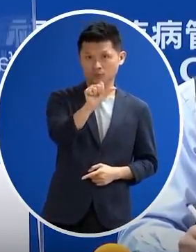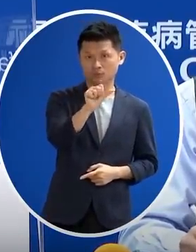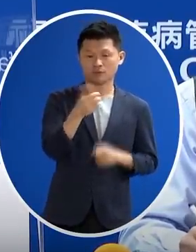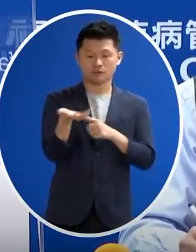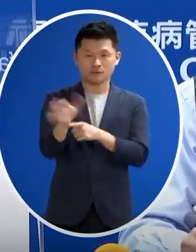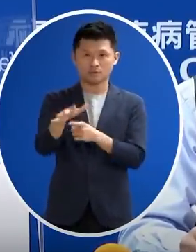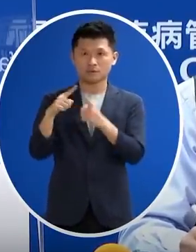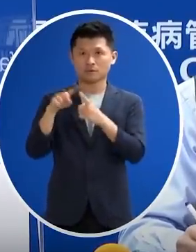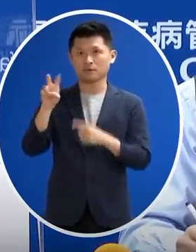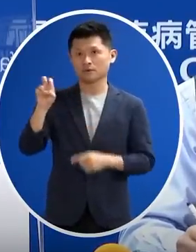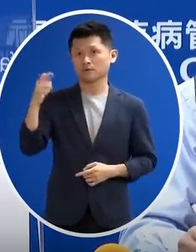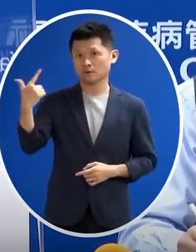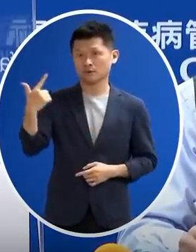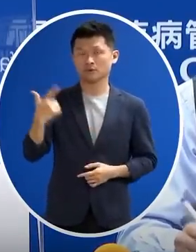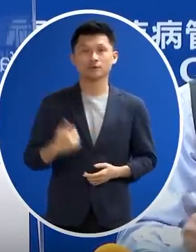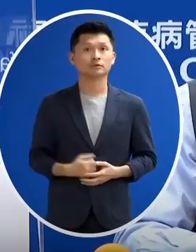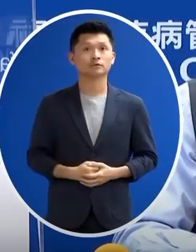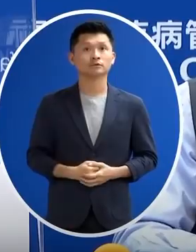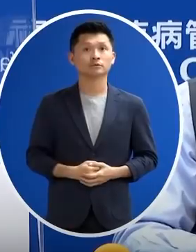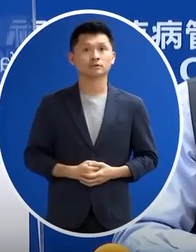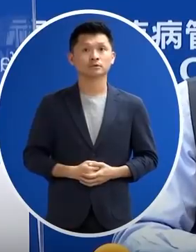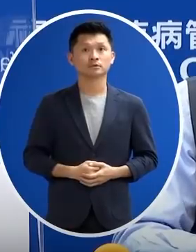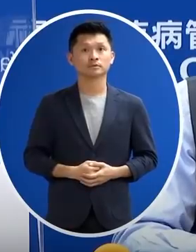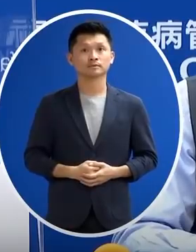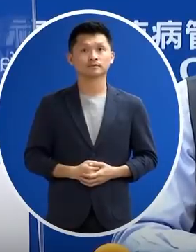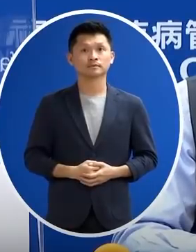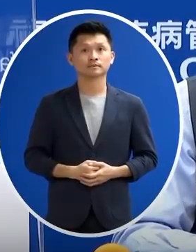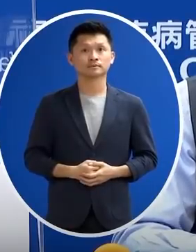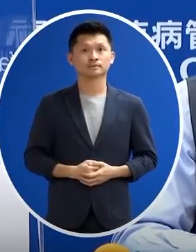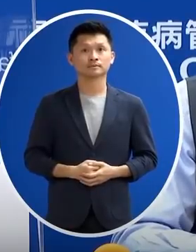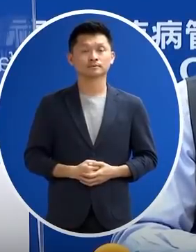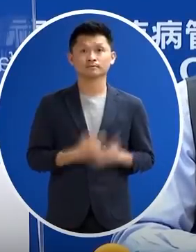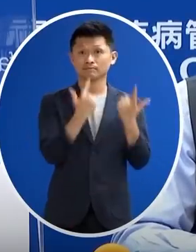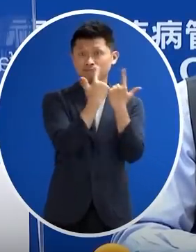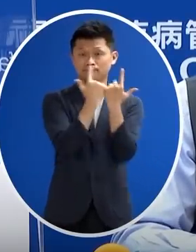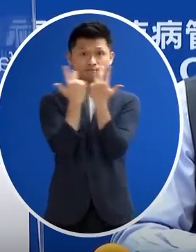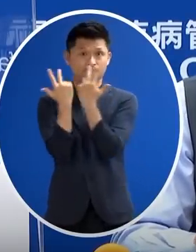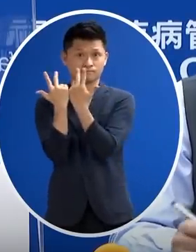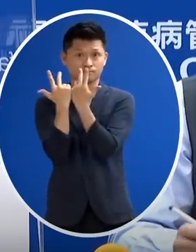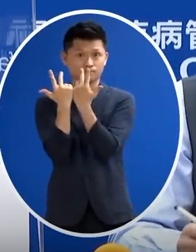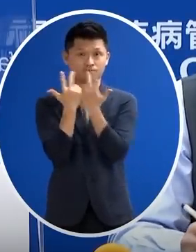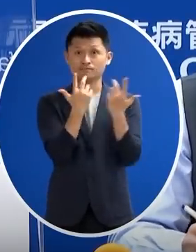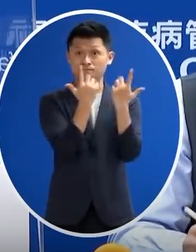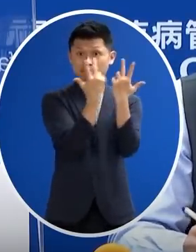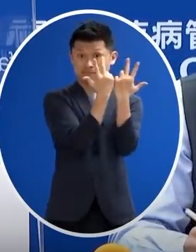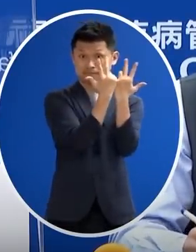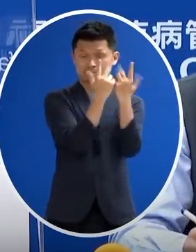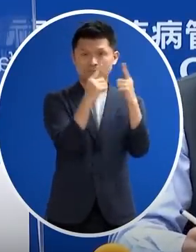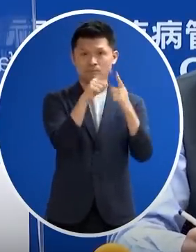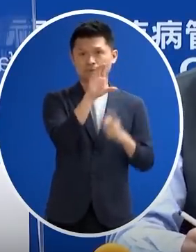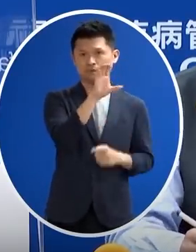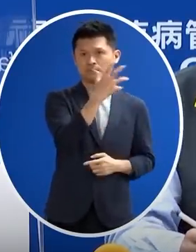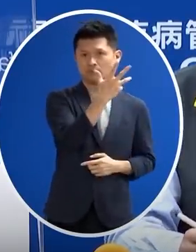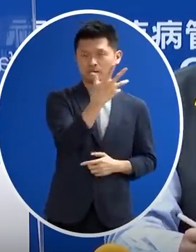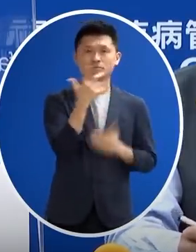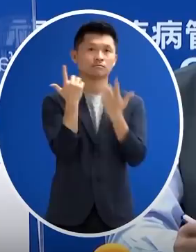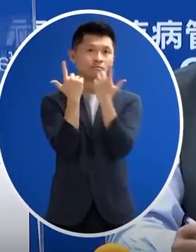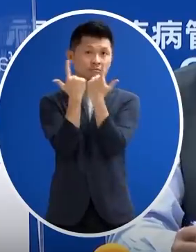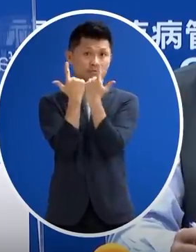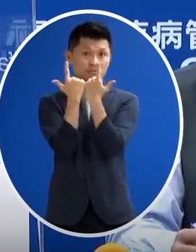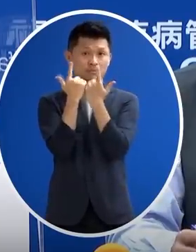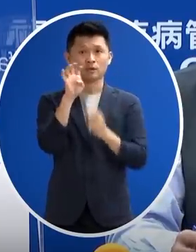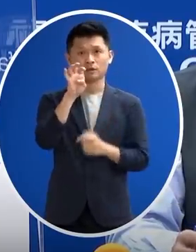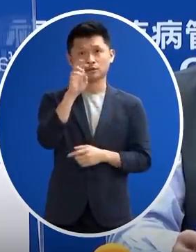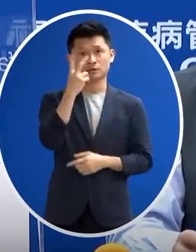亡的是26名。好，那在双北哈，在新北哈98例哈，台北